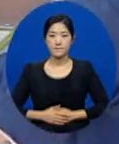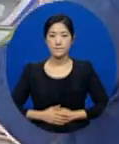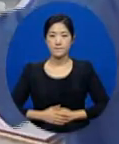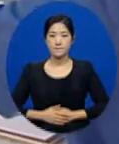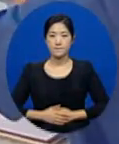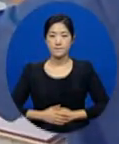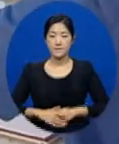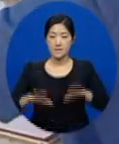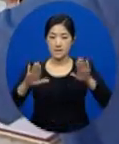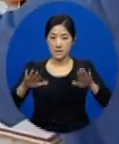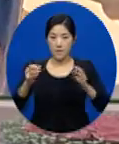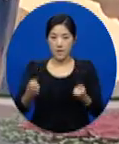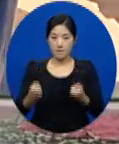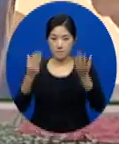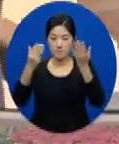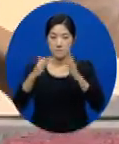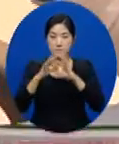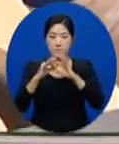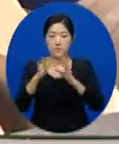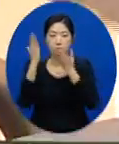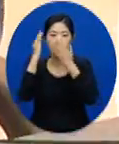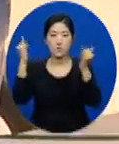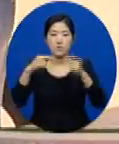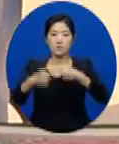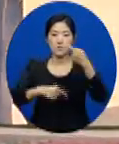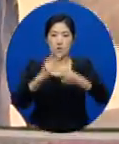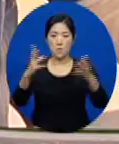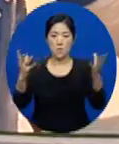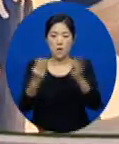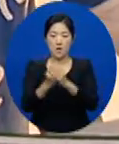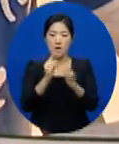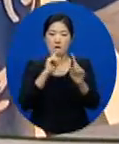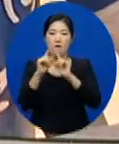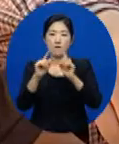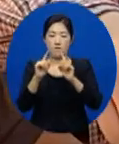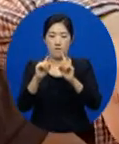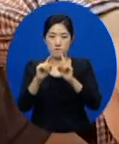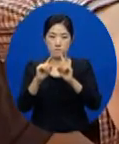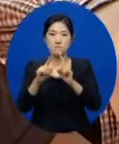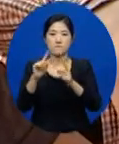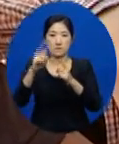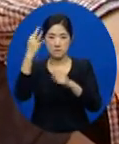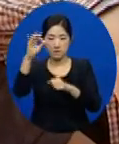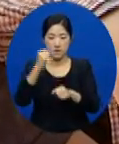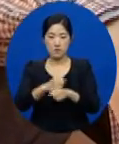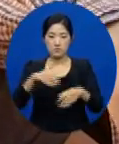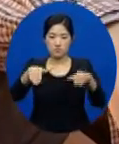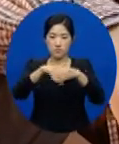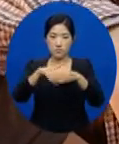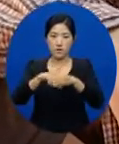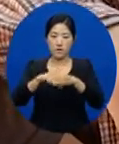이번 행사를 통해 농인의 수화가 완전한 언어 수단으로 문화적 전달의 가치는 물론